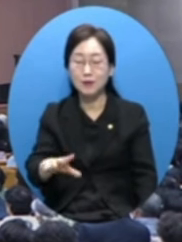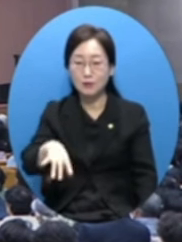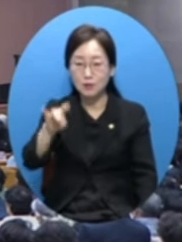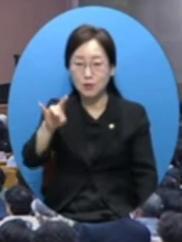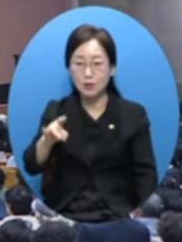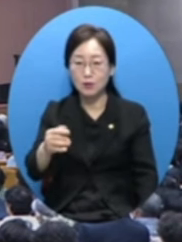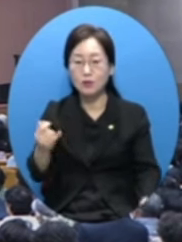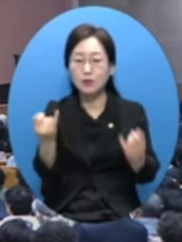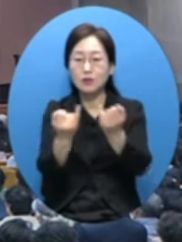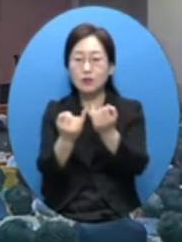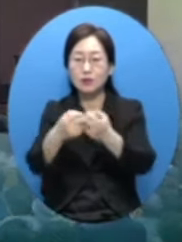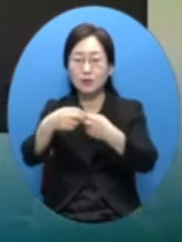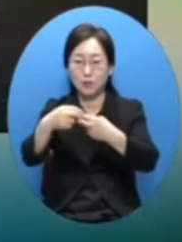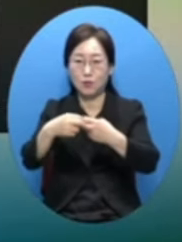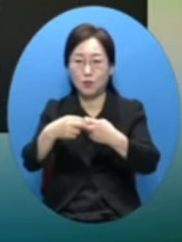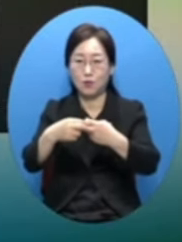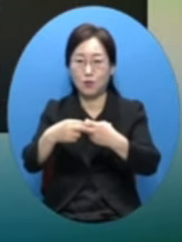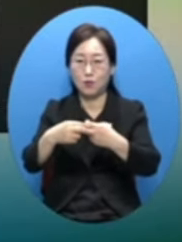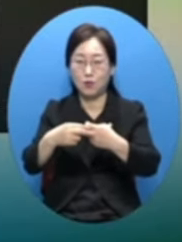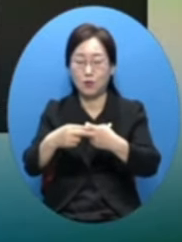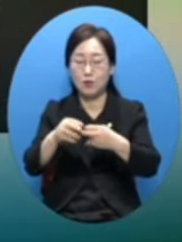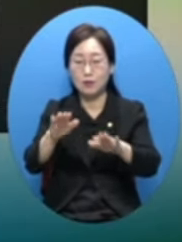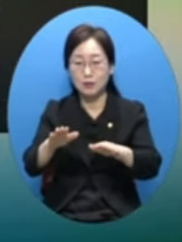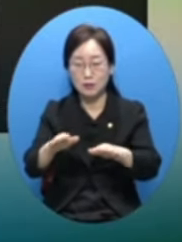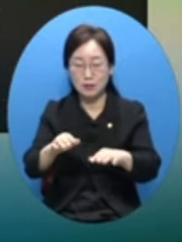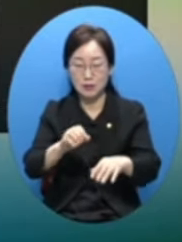여성 병원인 보건여관 현재